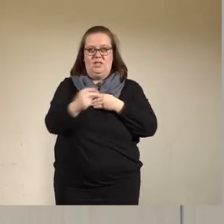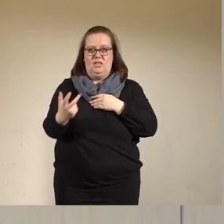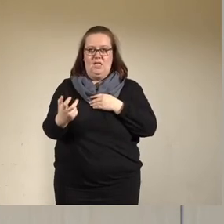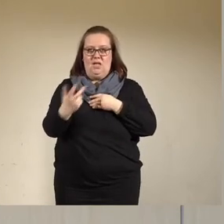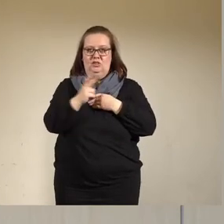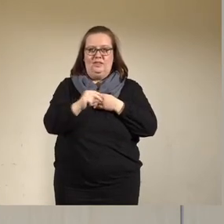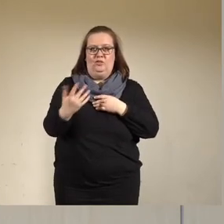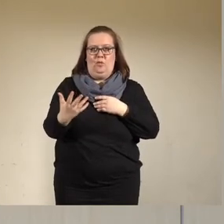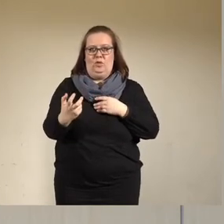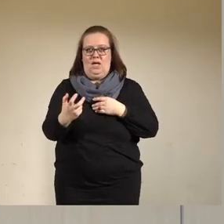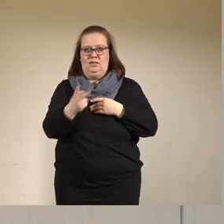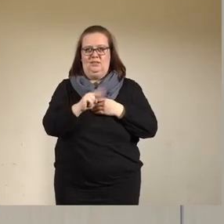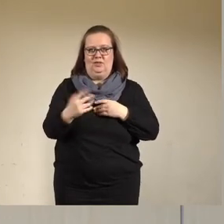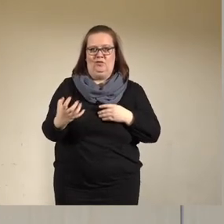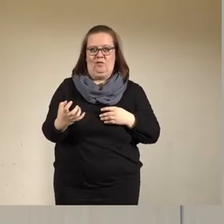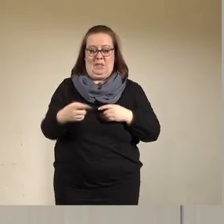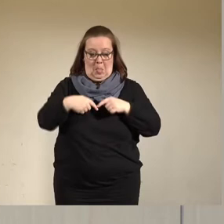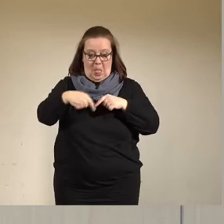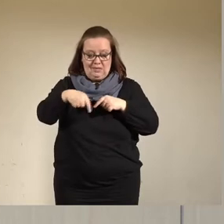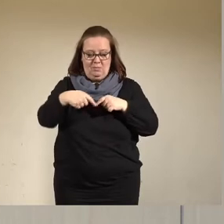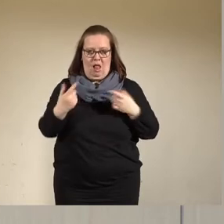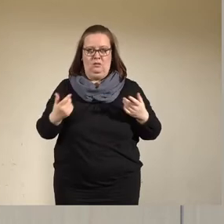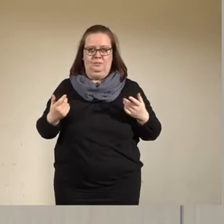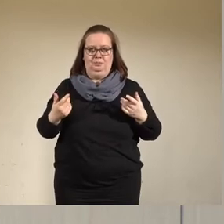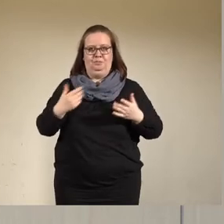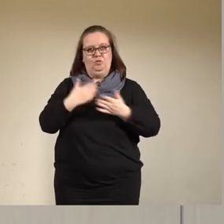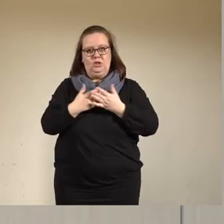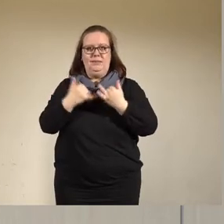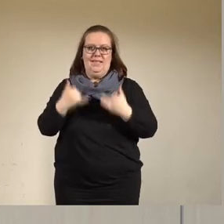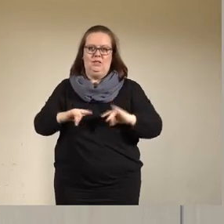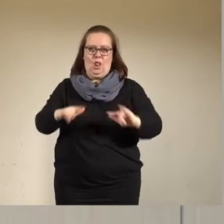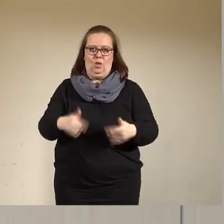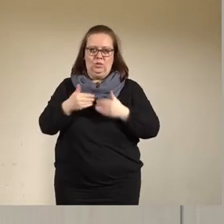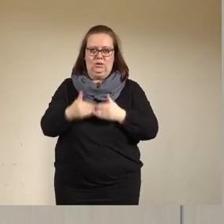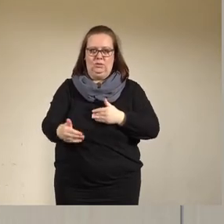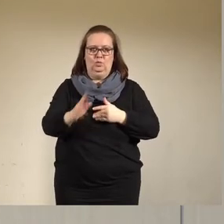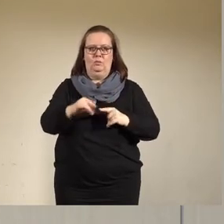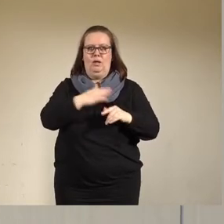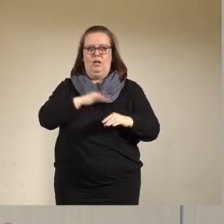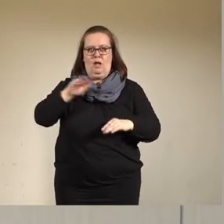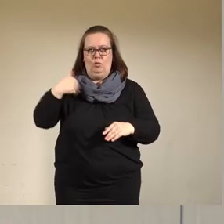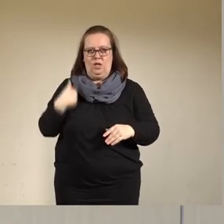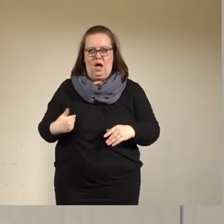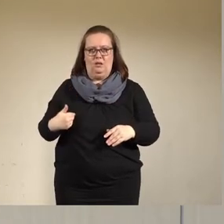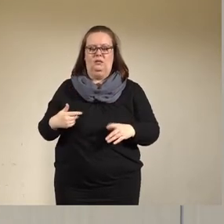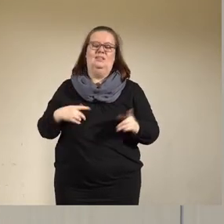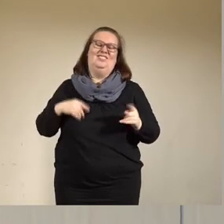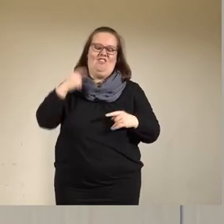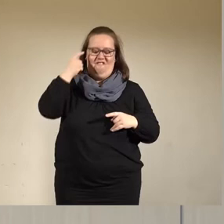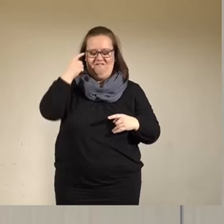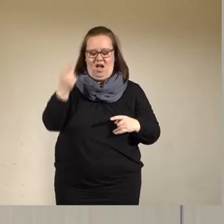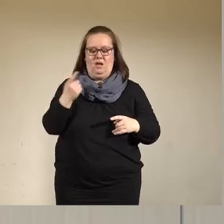2030, 2035, 2050. Das ist bald und deswegen müssen wir jetzt was machen. Meine Damen und Herren, ich kann mir sehr gut